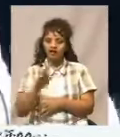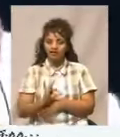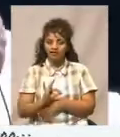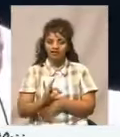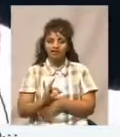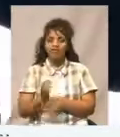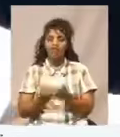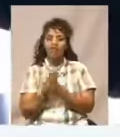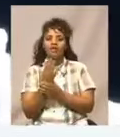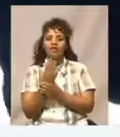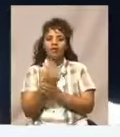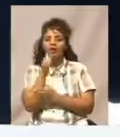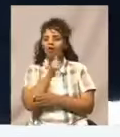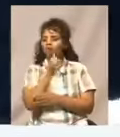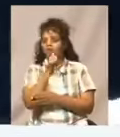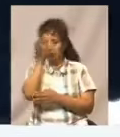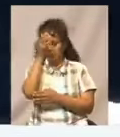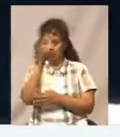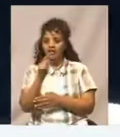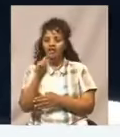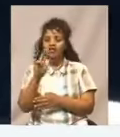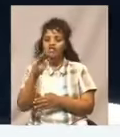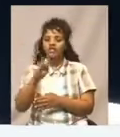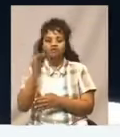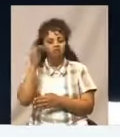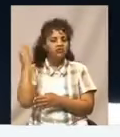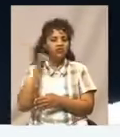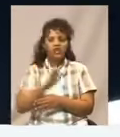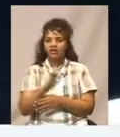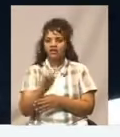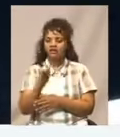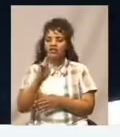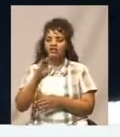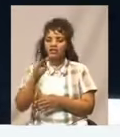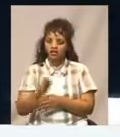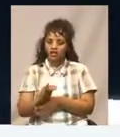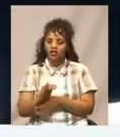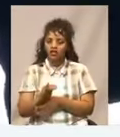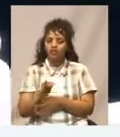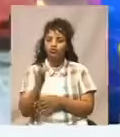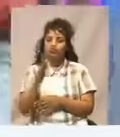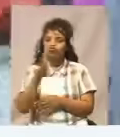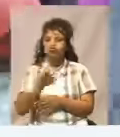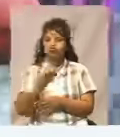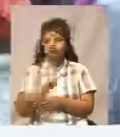የአብይ መንግስት ቶጫን የሚረሳ አይደለም። ቶጫ የጉድሙ አካል ነው፣ የጩርጩር አካል ነው።